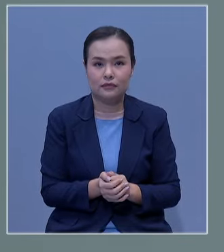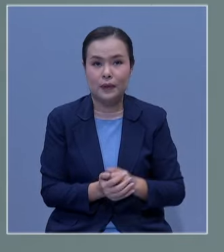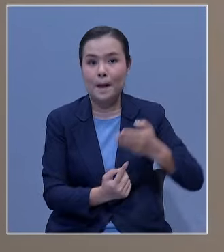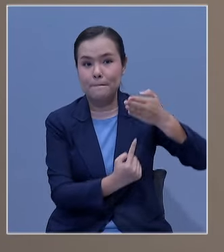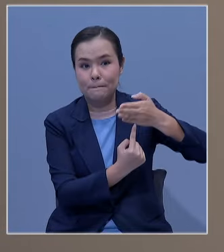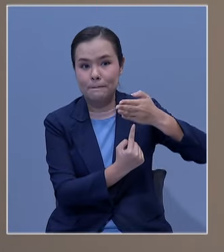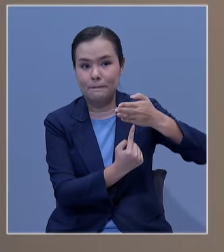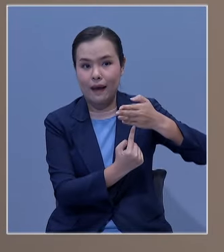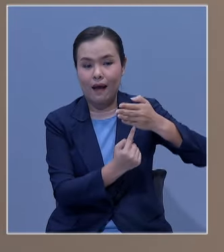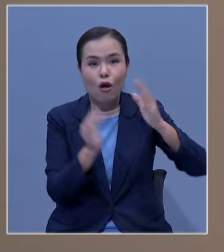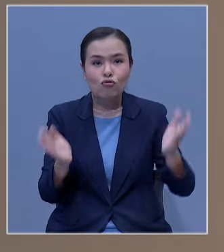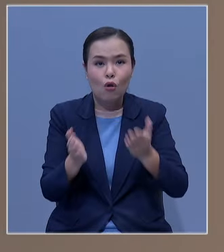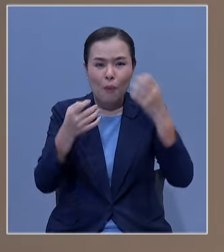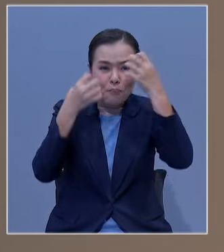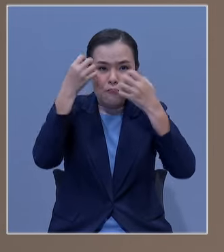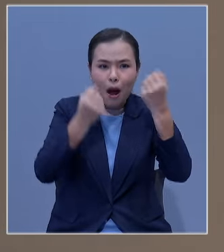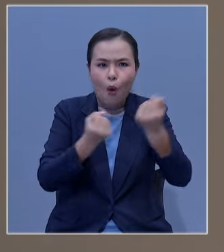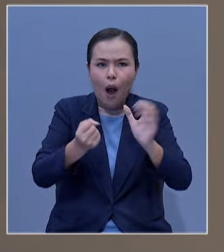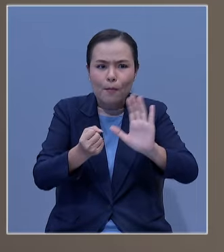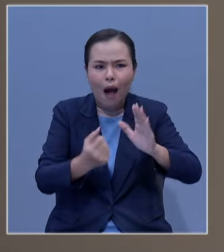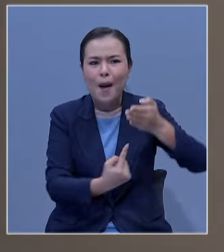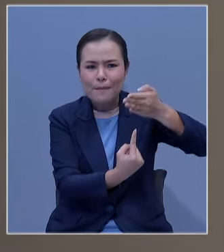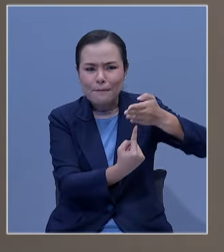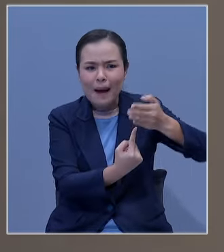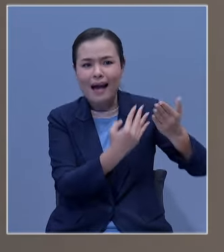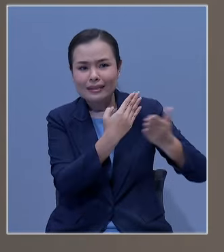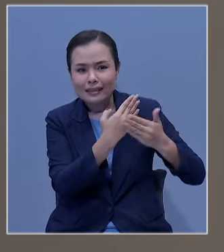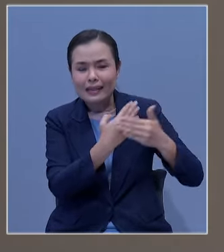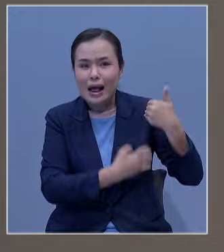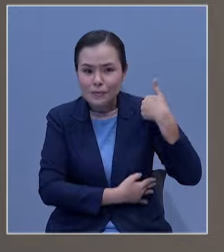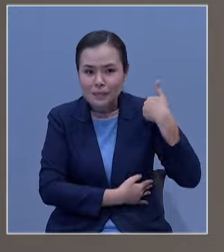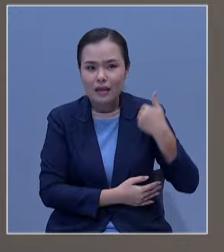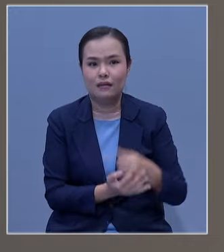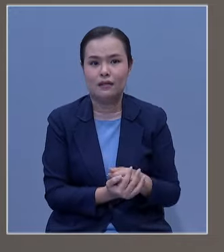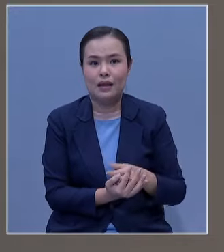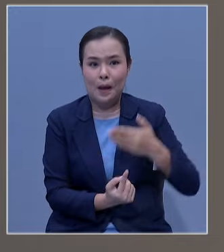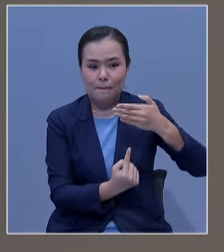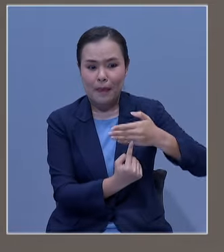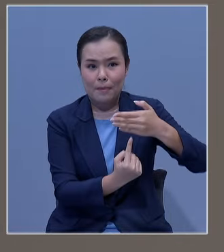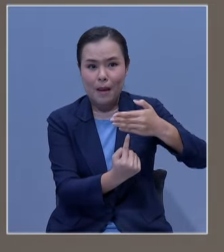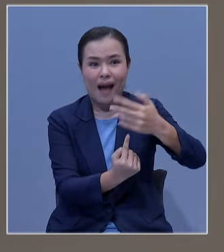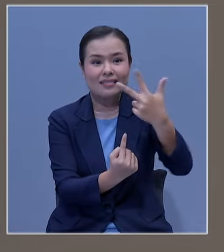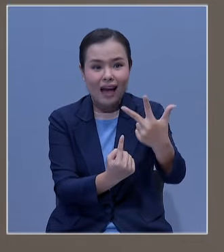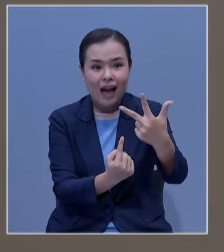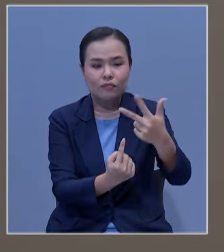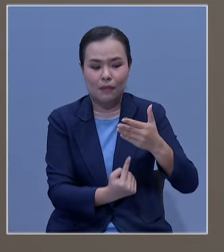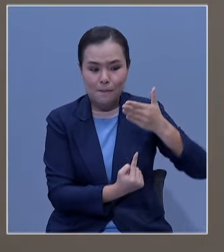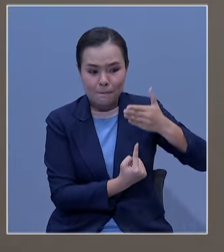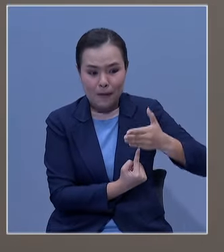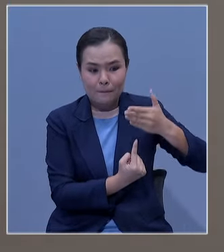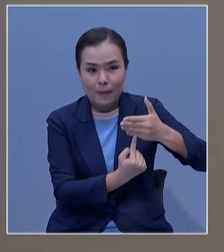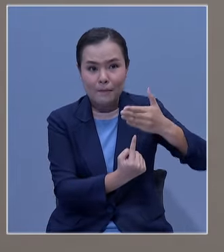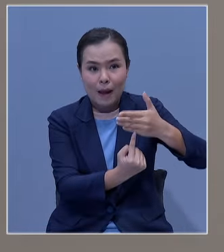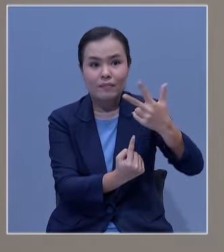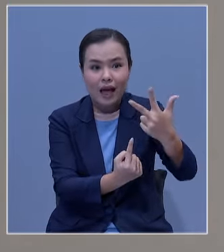ายรณรงค์เมาไม่ขับติดอยู่ไม่ใช่ป้ายเดียว3ป้ายอ่ะติดกันเลย